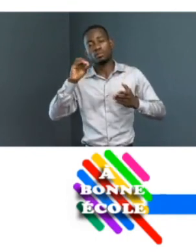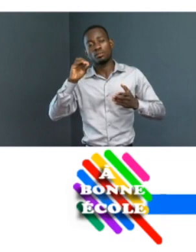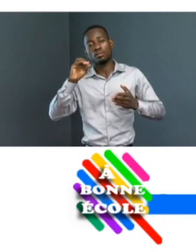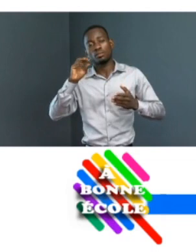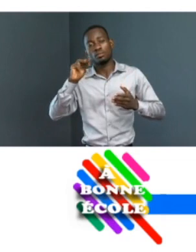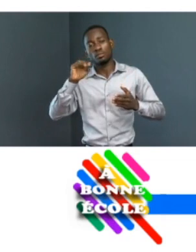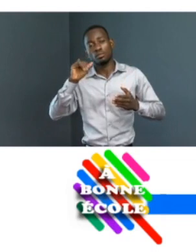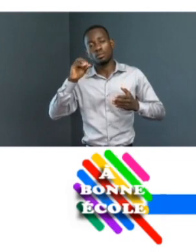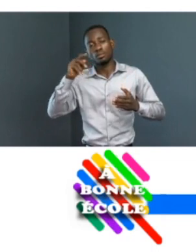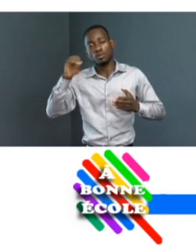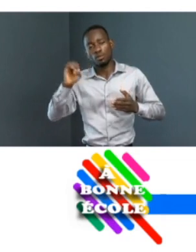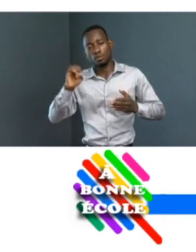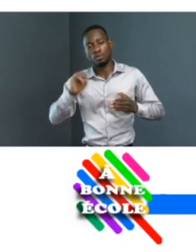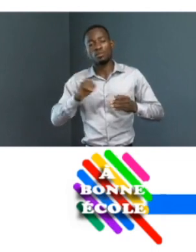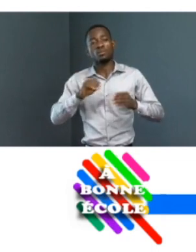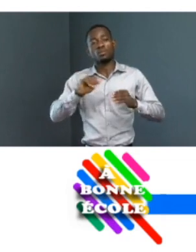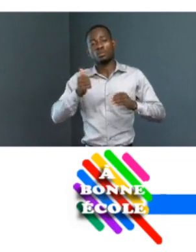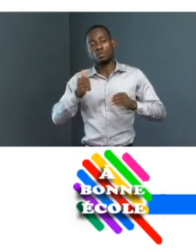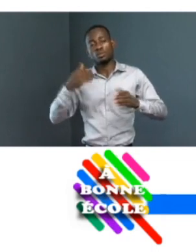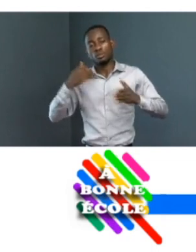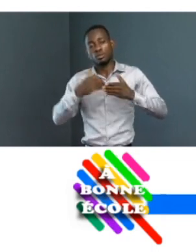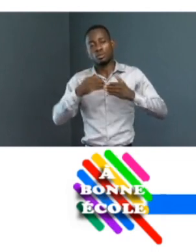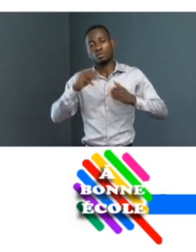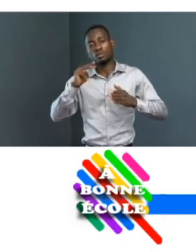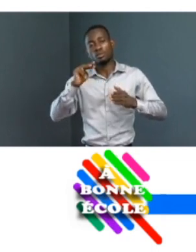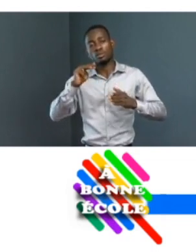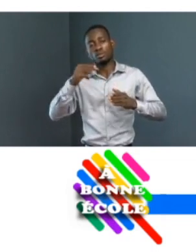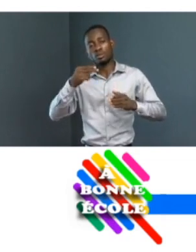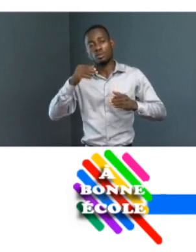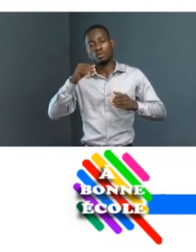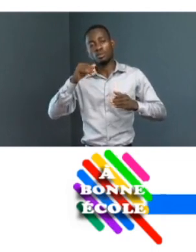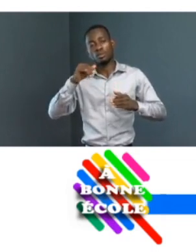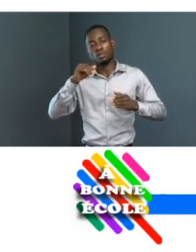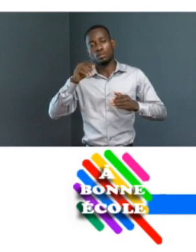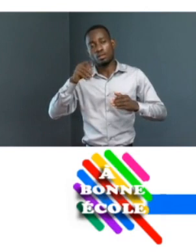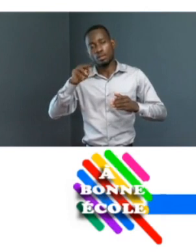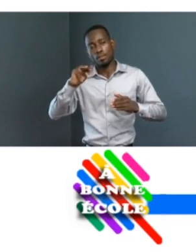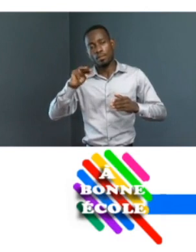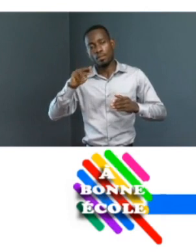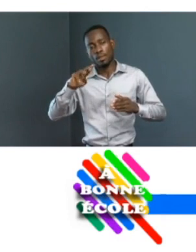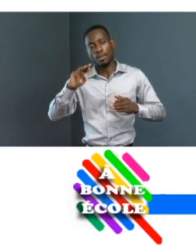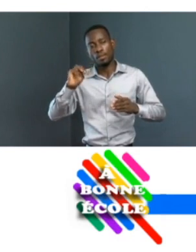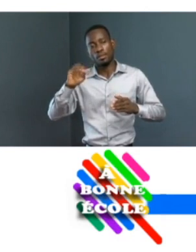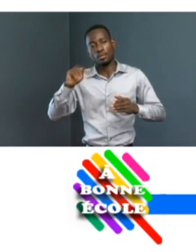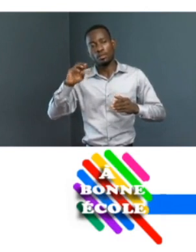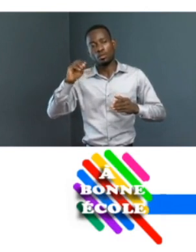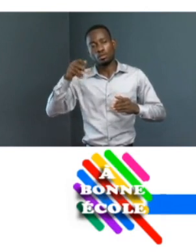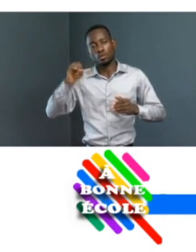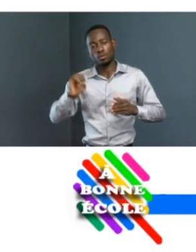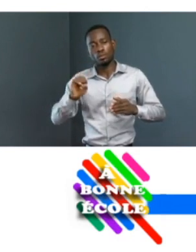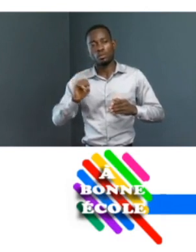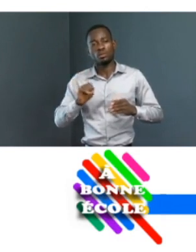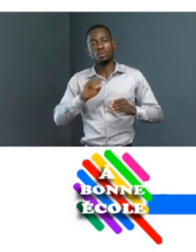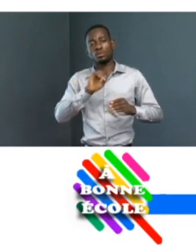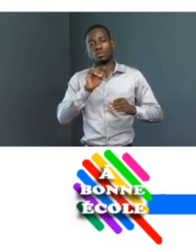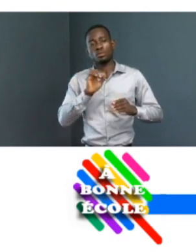les objets rapprochés, est un hypermétrope. La question suivante, où se situe l'image des